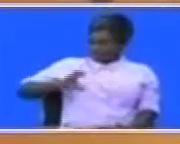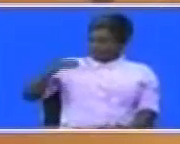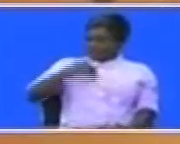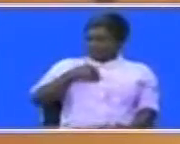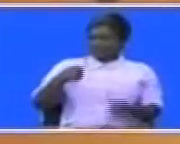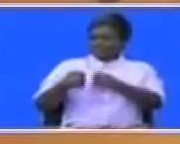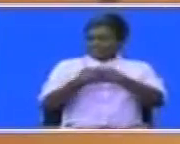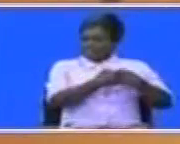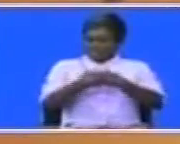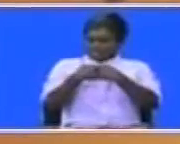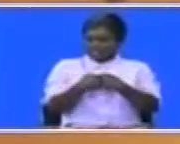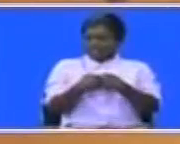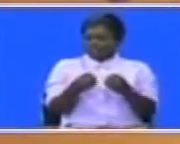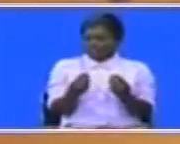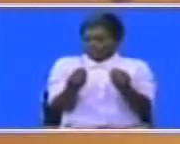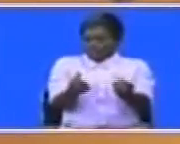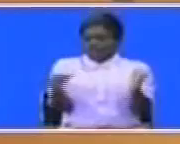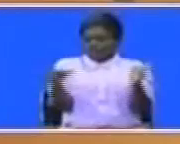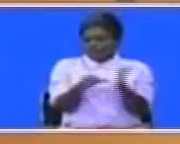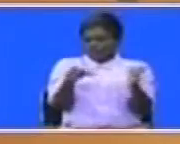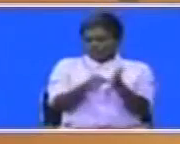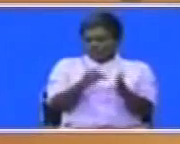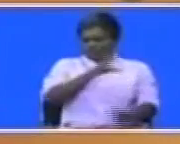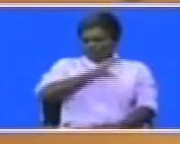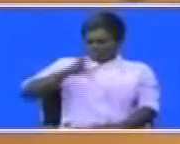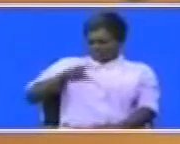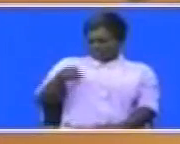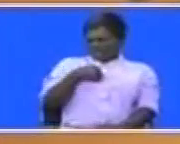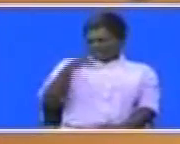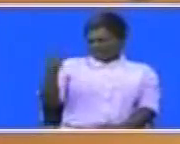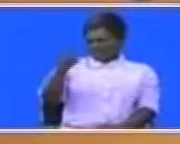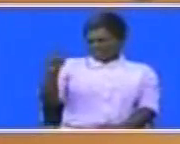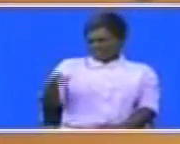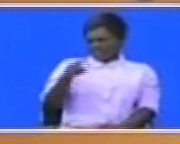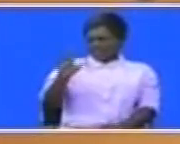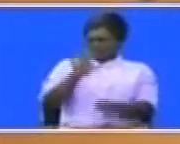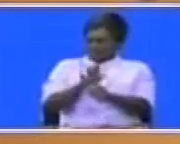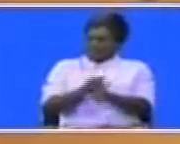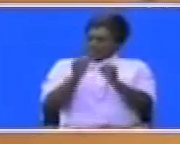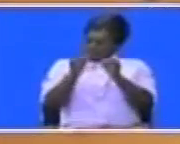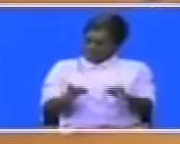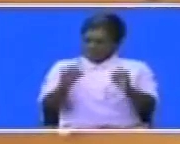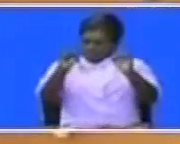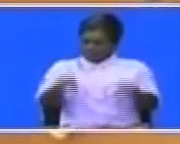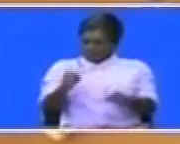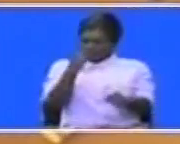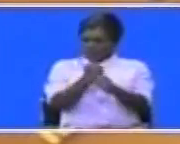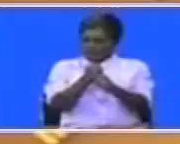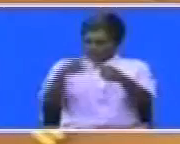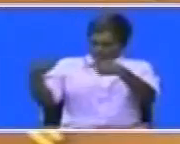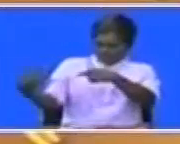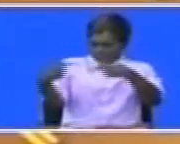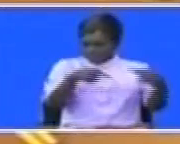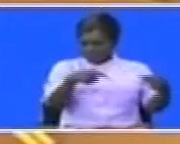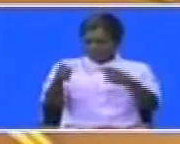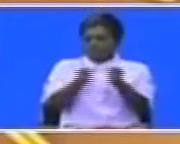za kulainisha tume hiyo ambao utendakazi wake umetiliwa dosari, hasa iwapo ina makali ya kutosha katika vita vya